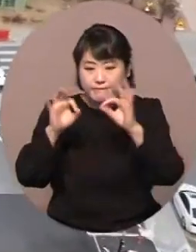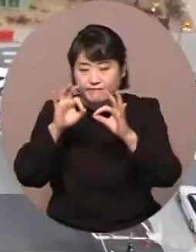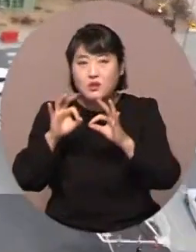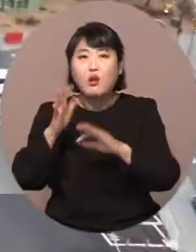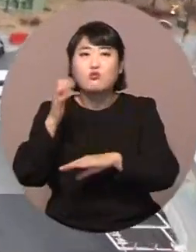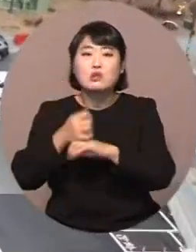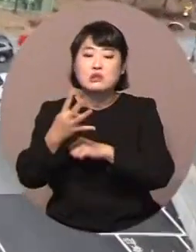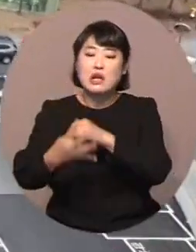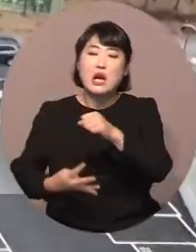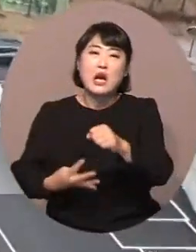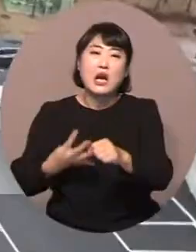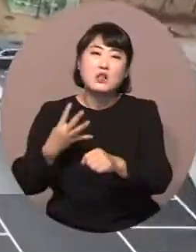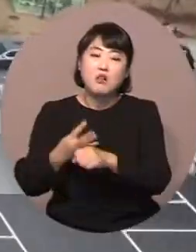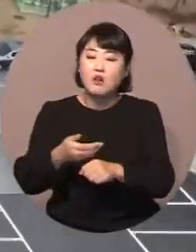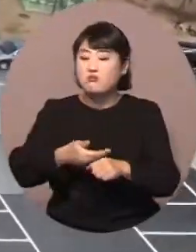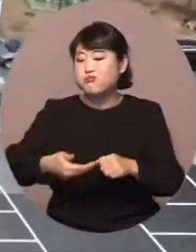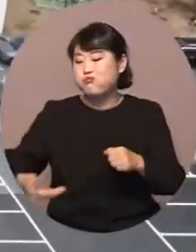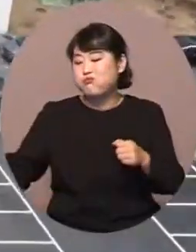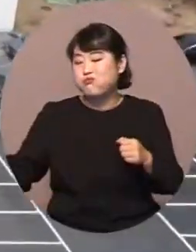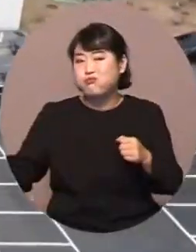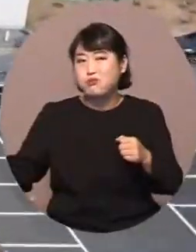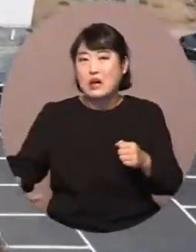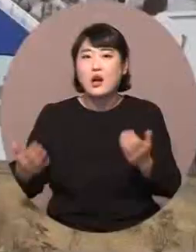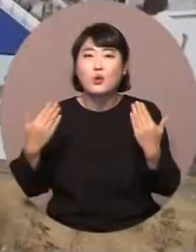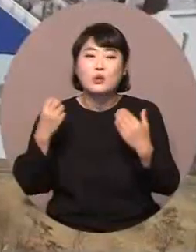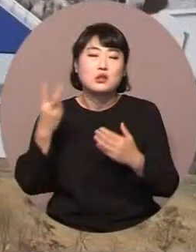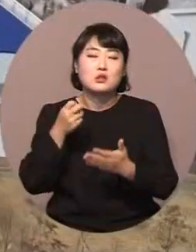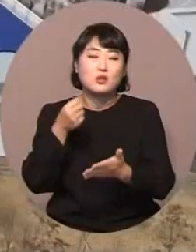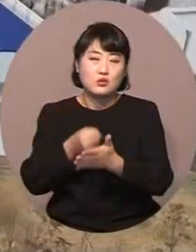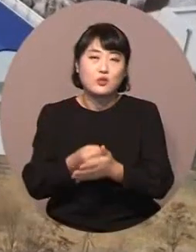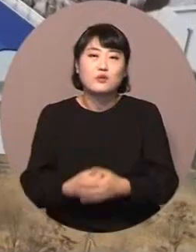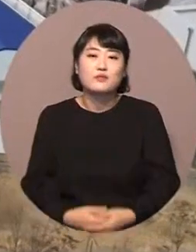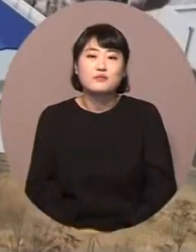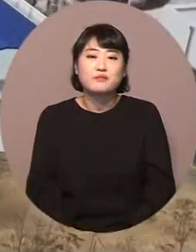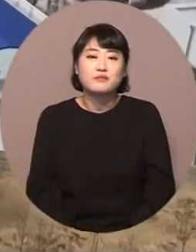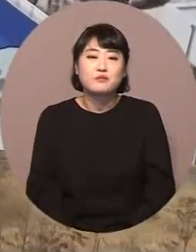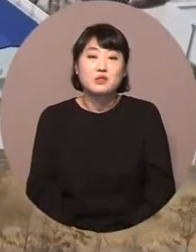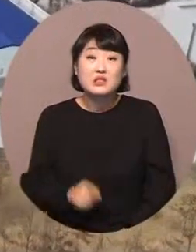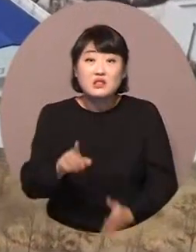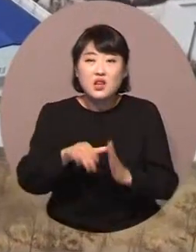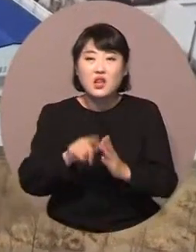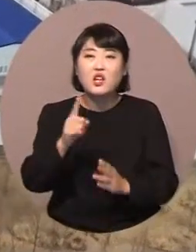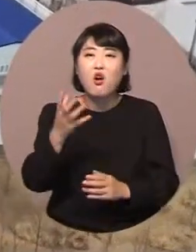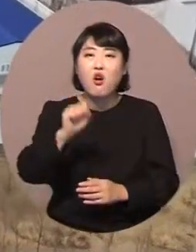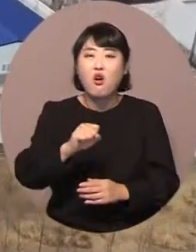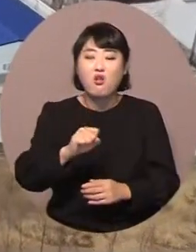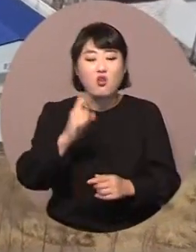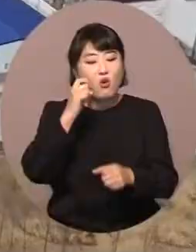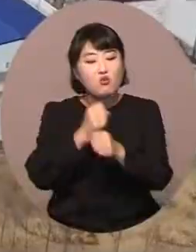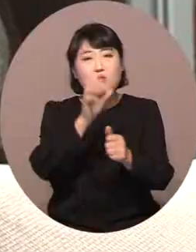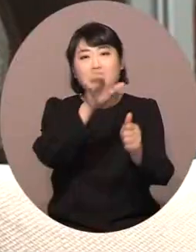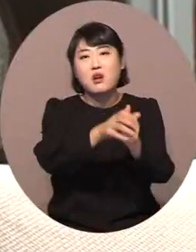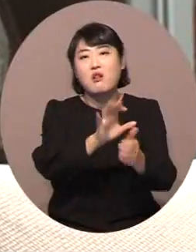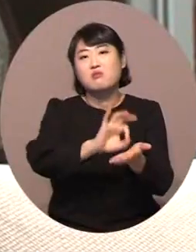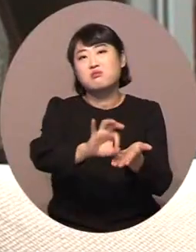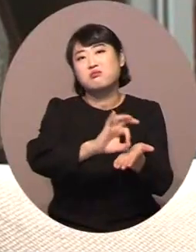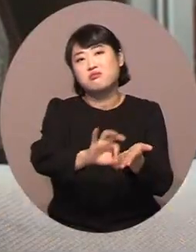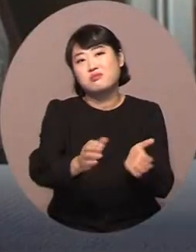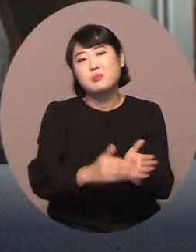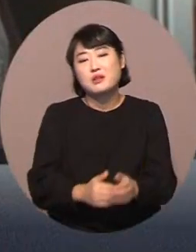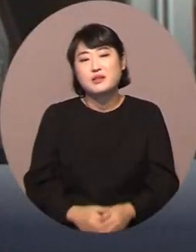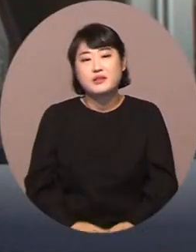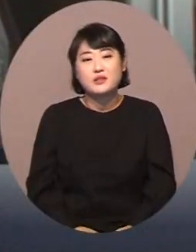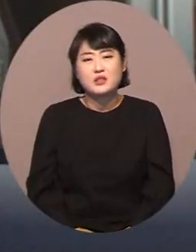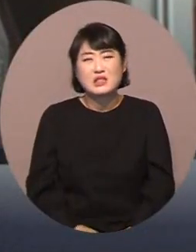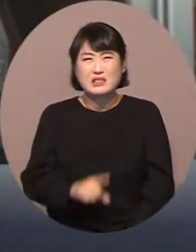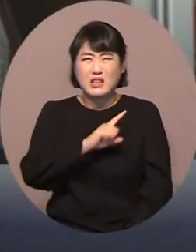결국 꼬박 4년여를 돌아 학교 신설을 결정한 겁니다. 이 과정에서 1억 원의 용역비까지 들었습니다. 최고